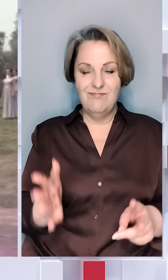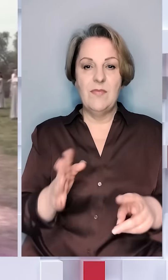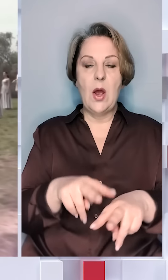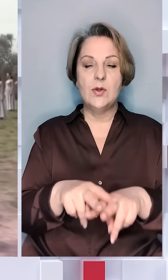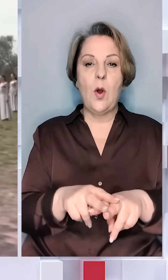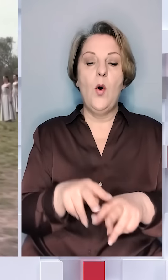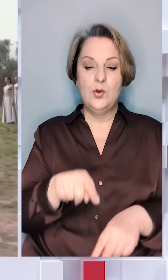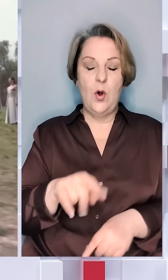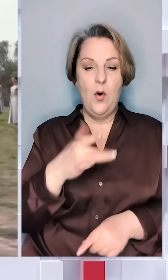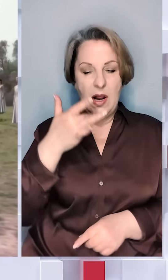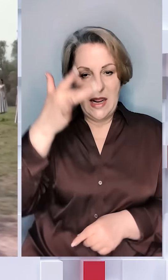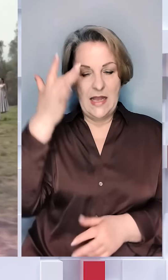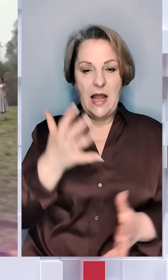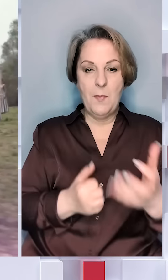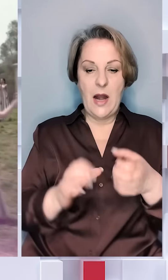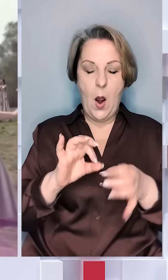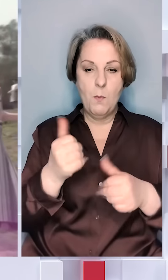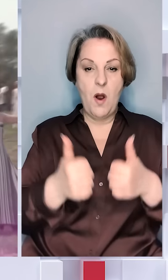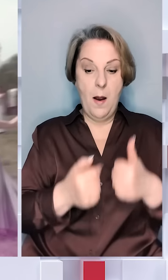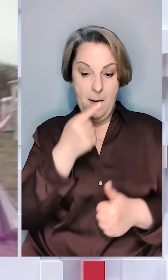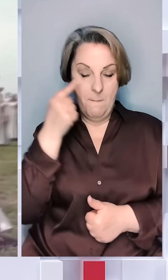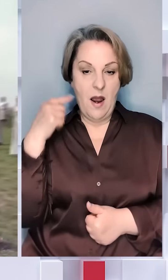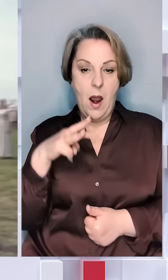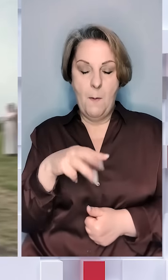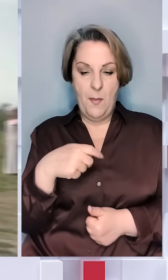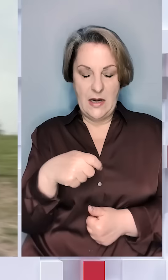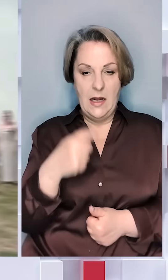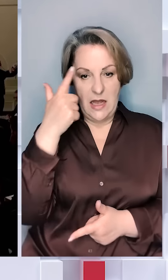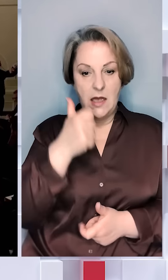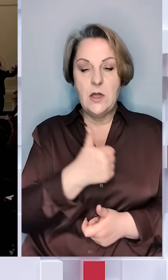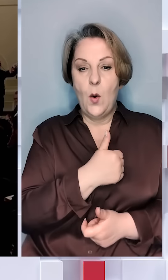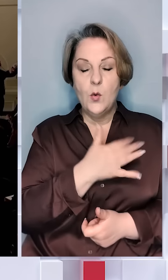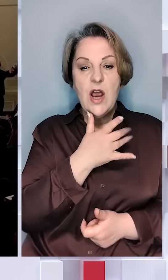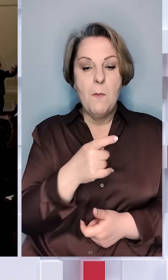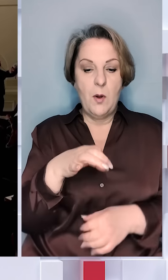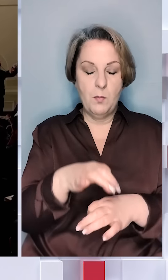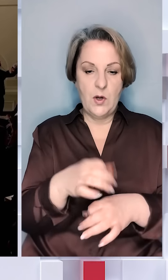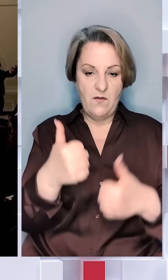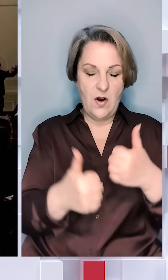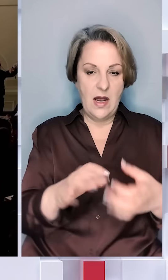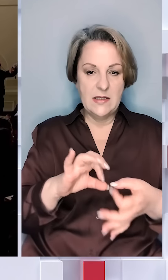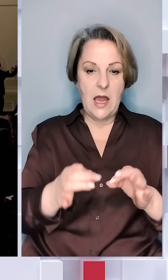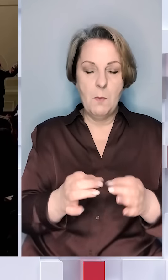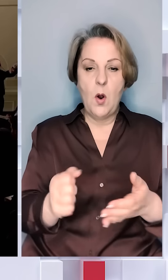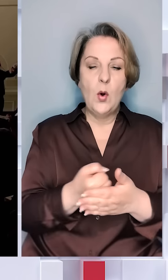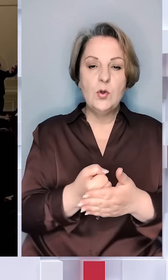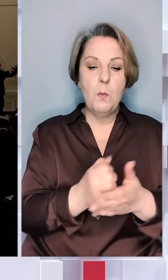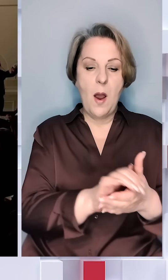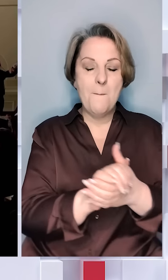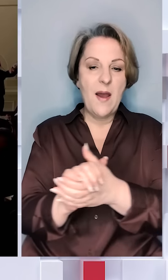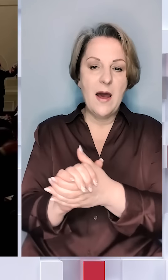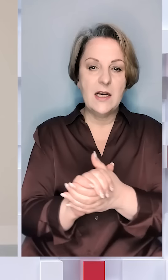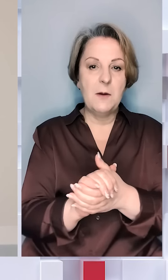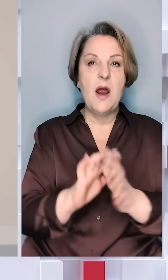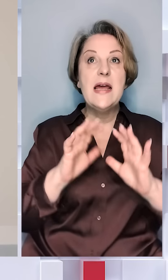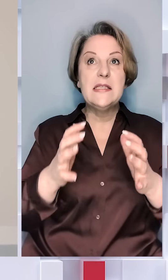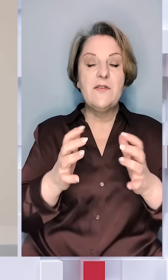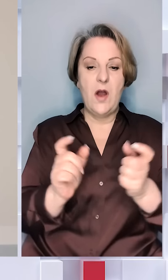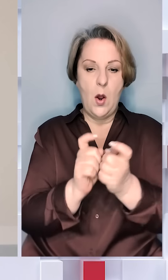приймає Олімпійські ігри. І напередодні президент Макрон заявив, хоче на період проведення змагань добитися перемир'я у світових